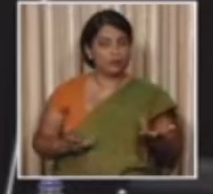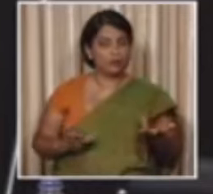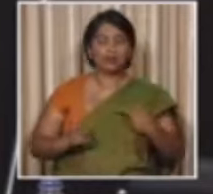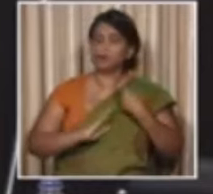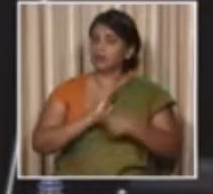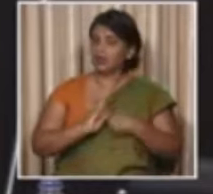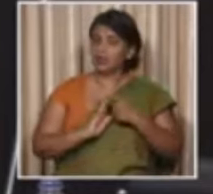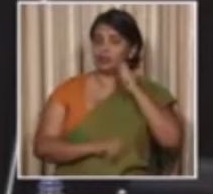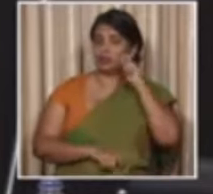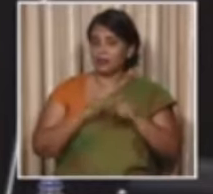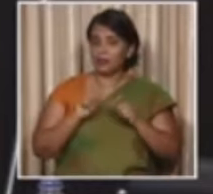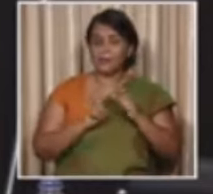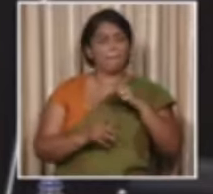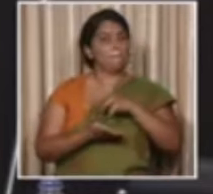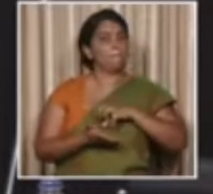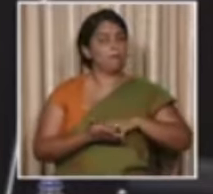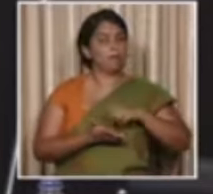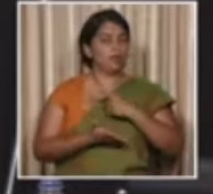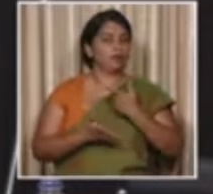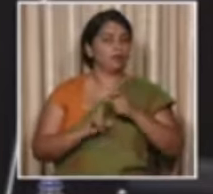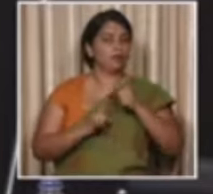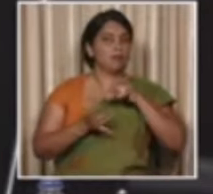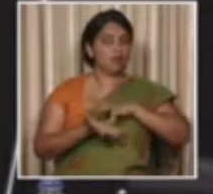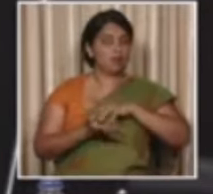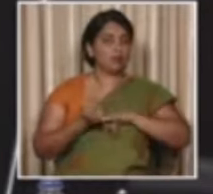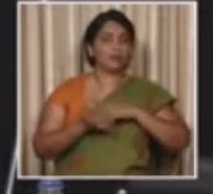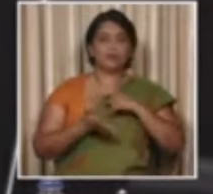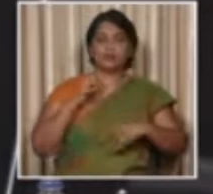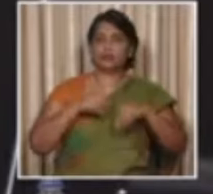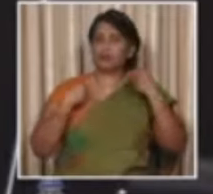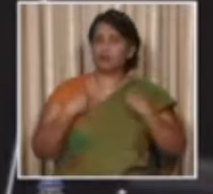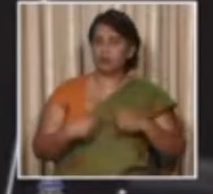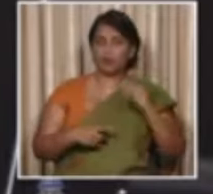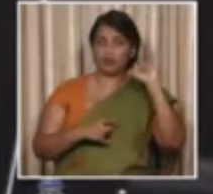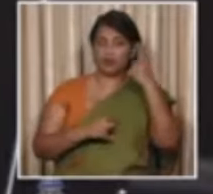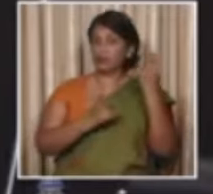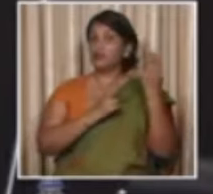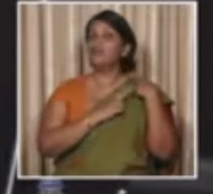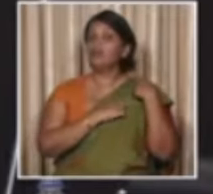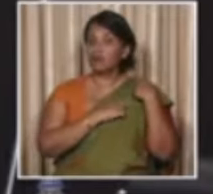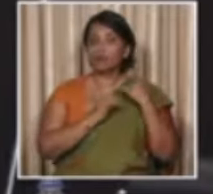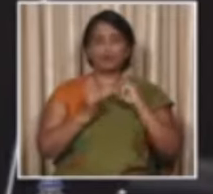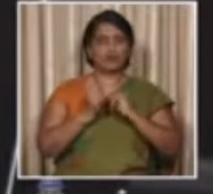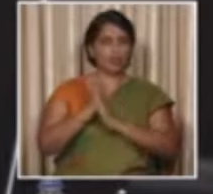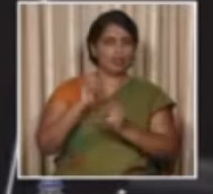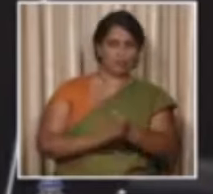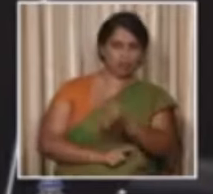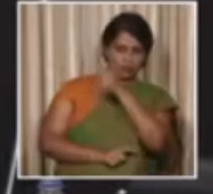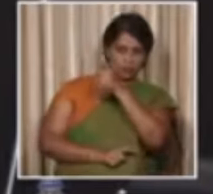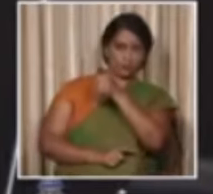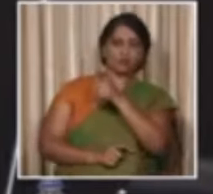මුළු රටේම ජනතාවට පළාත් සභා ඡන්දය අහිමි වෙලා තියෙනවා. ඒකේ පළවෙනි වගඋත්තරකාරයා ගරු සුමන්ත්‍රයන්